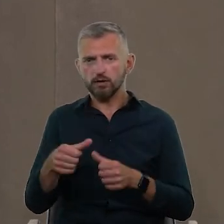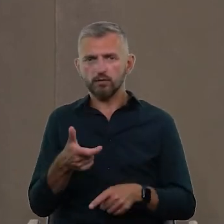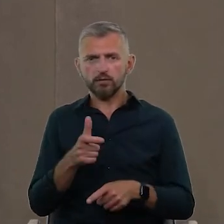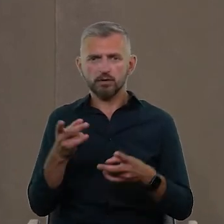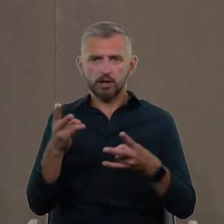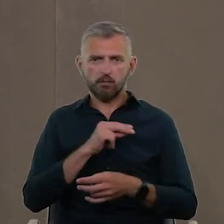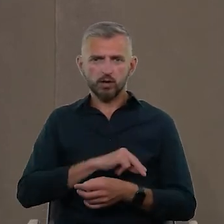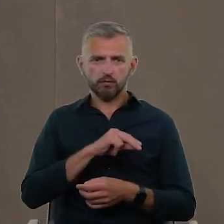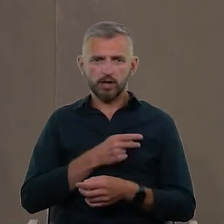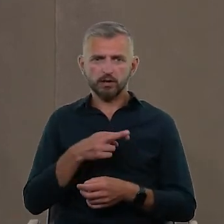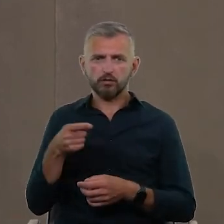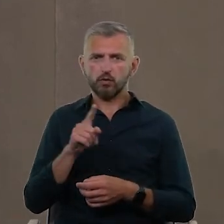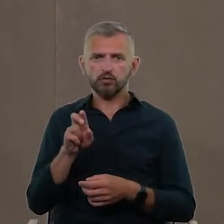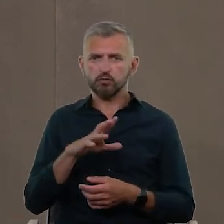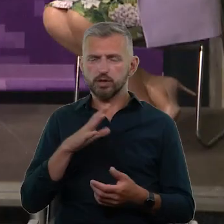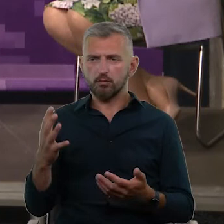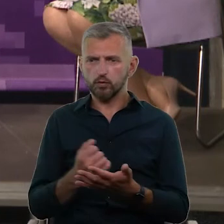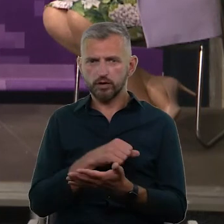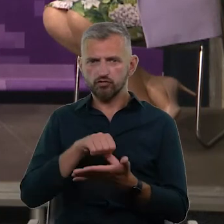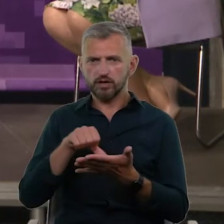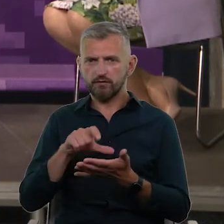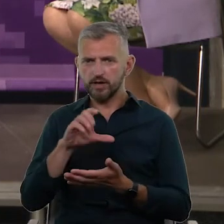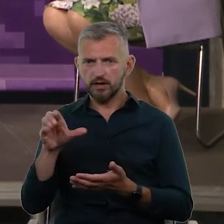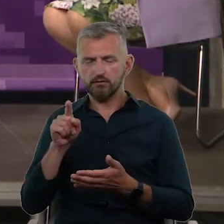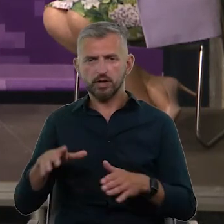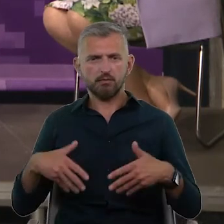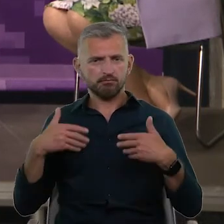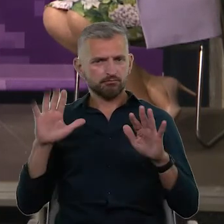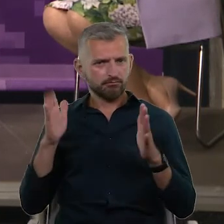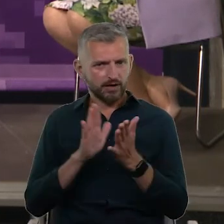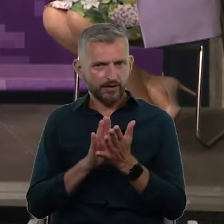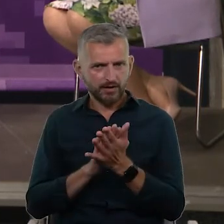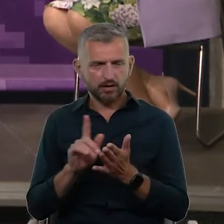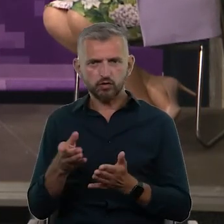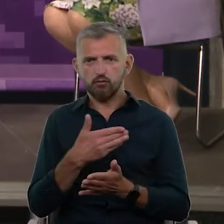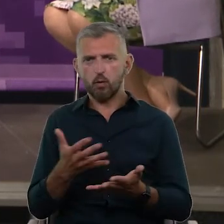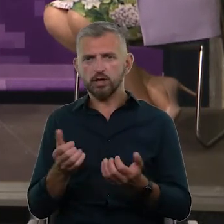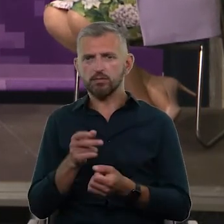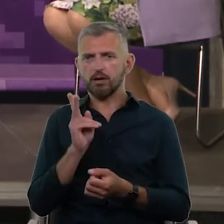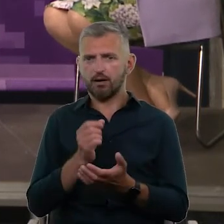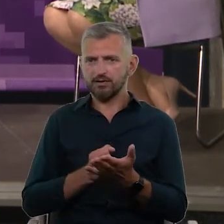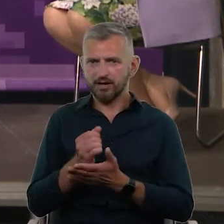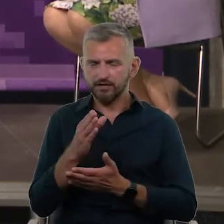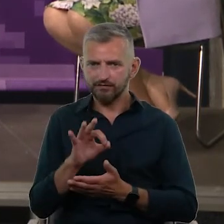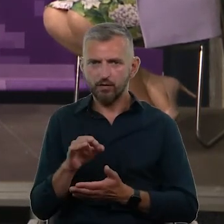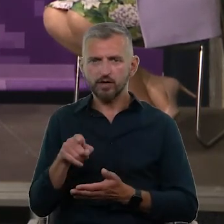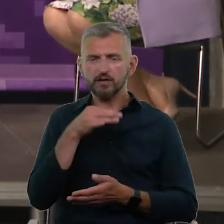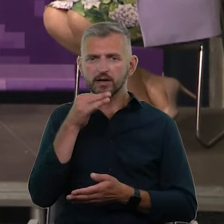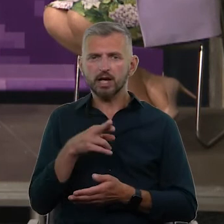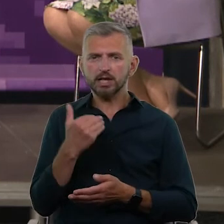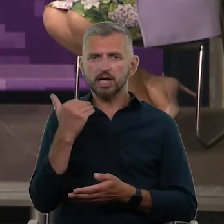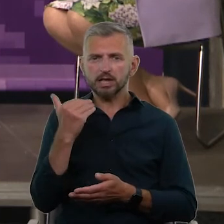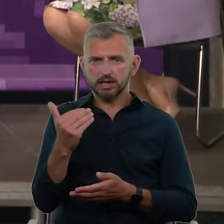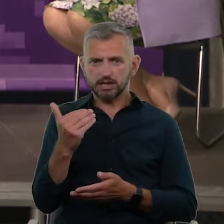варто працювати для того, щоб набути членство в ЄС. Вона привітала те, що ми отримали кандидатство, вона сказала, що для їх